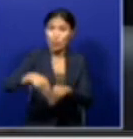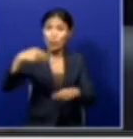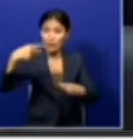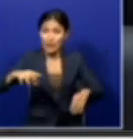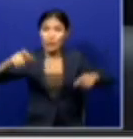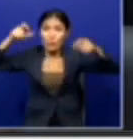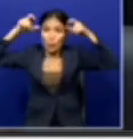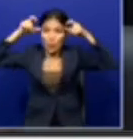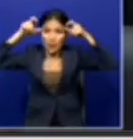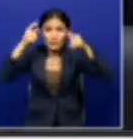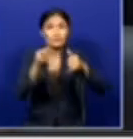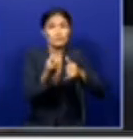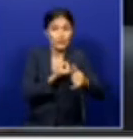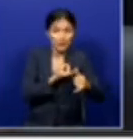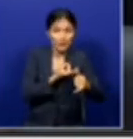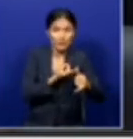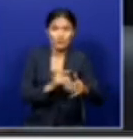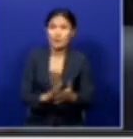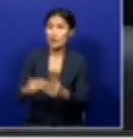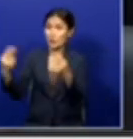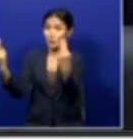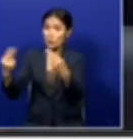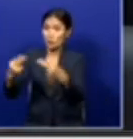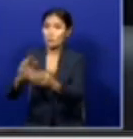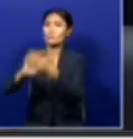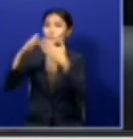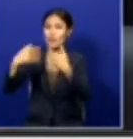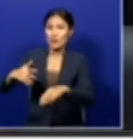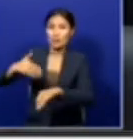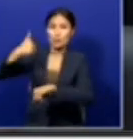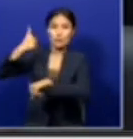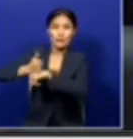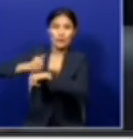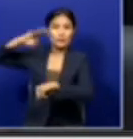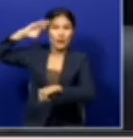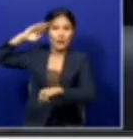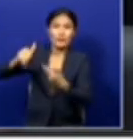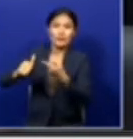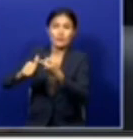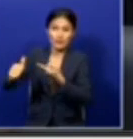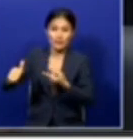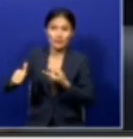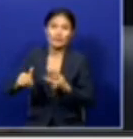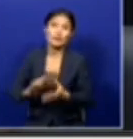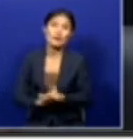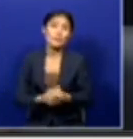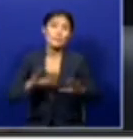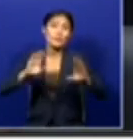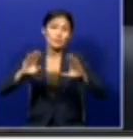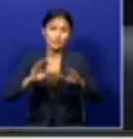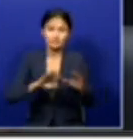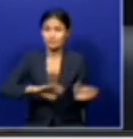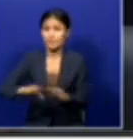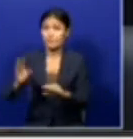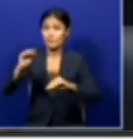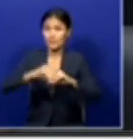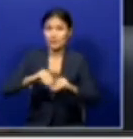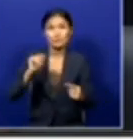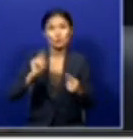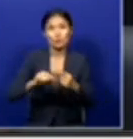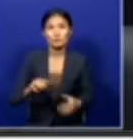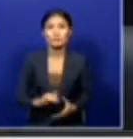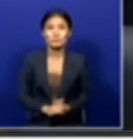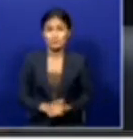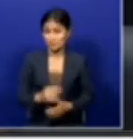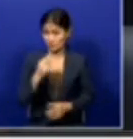ว้ให้ดีนะแล้วก็ผมอยากจะฝากสุภาษิตไทยเพิ่มเติมไปอีกเรื่องนึงนั่นก็คือเวรกรรมมันมีจริง